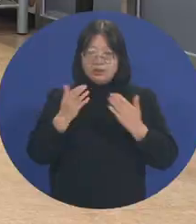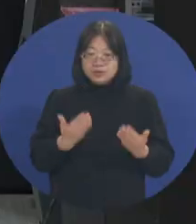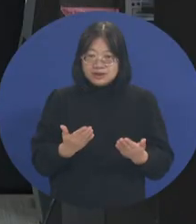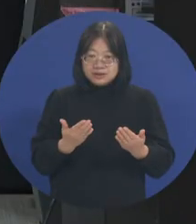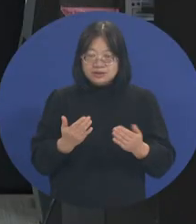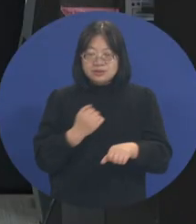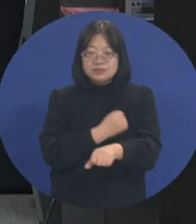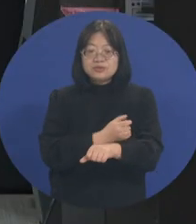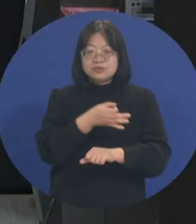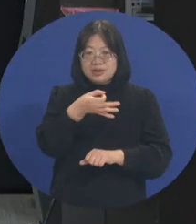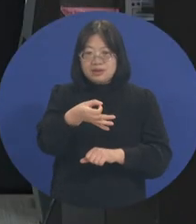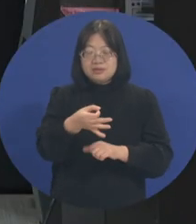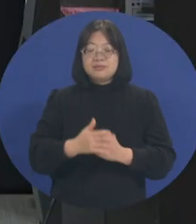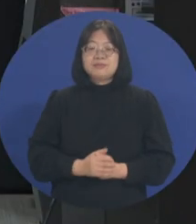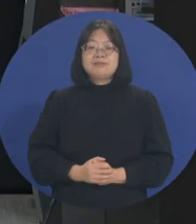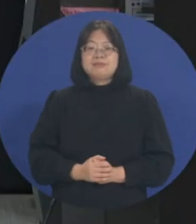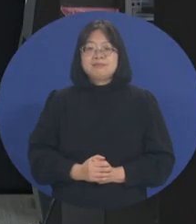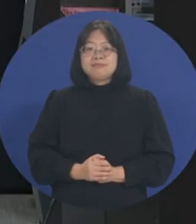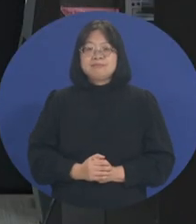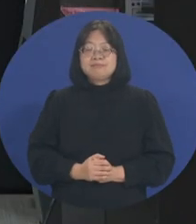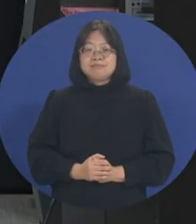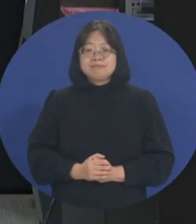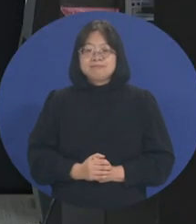수당으로 사용될 예정입니다